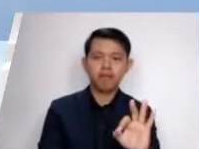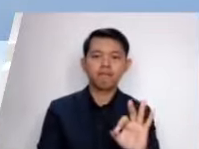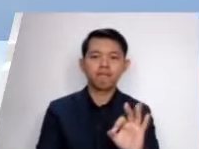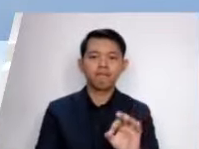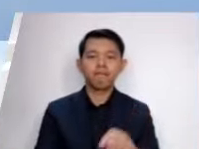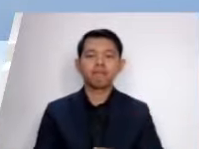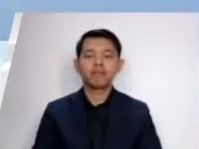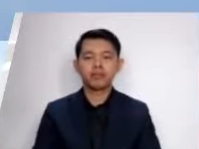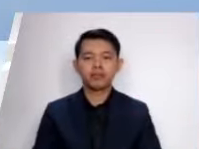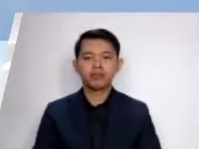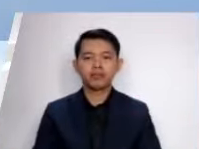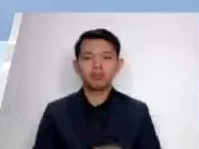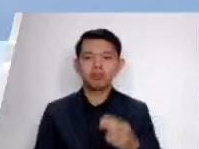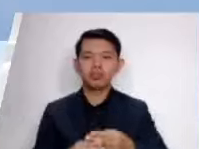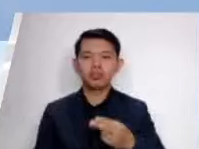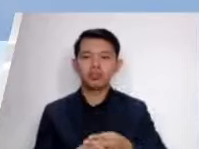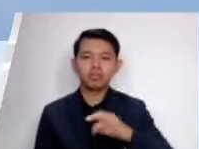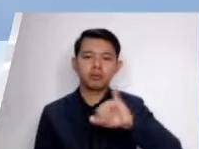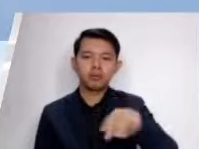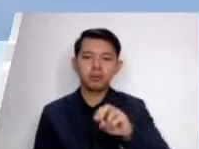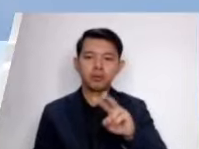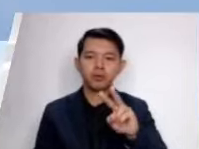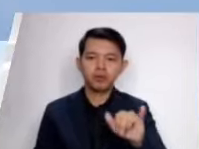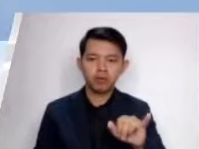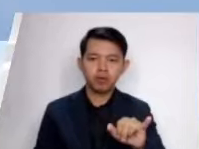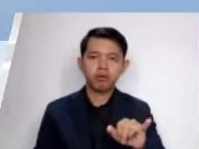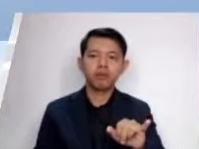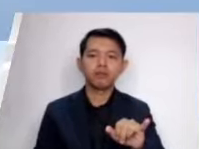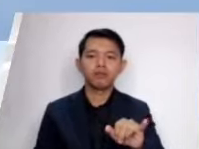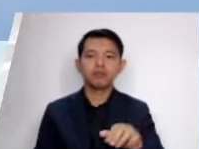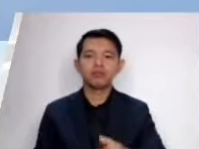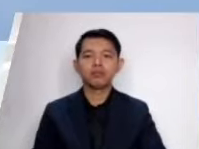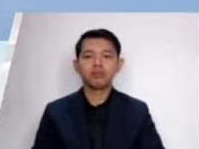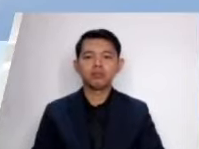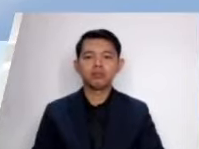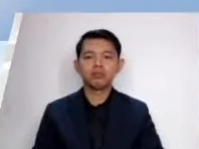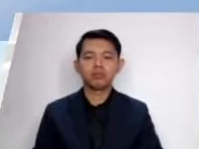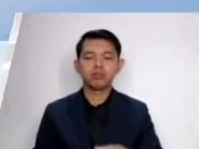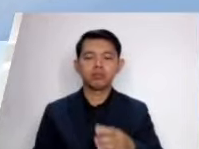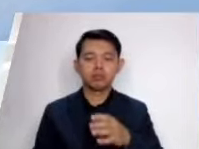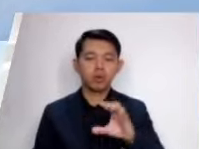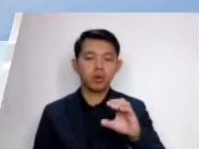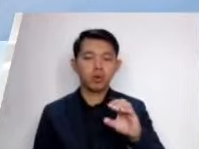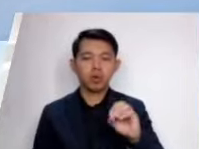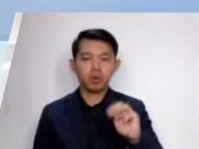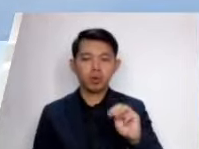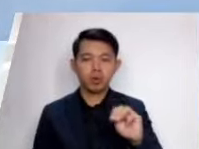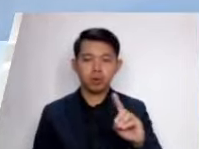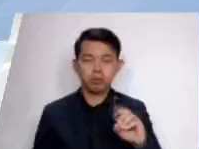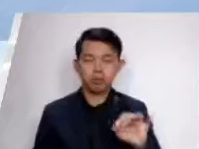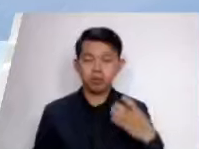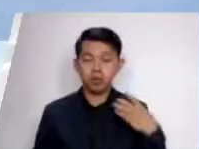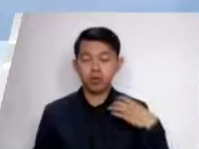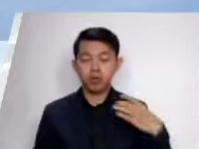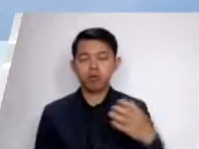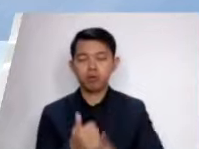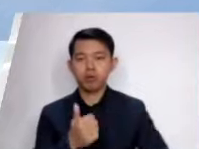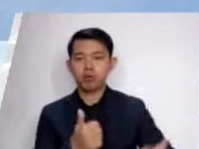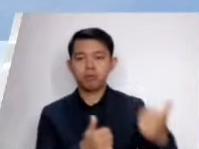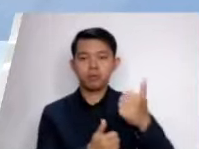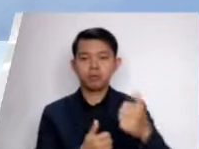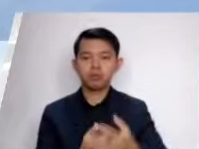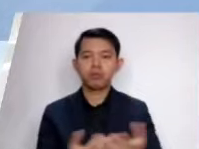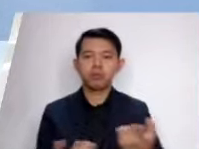na Jovi Najeb Onga Sangila at Commander Wahab Gara sa operasyon sa Barangay Tuka. Ayon sa